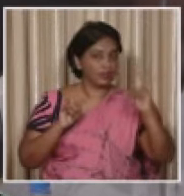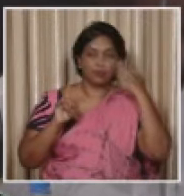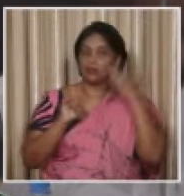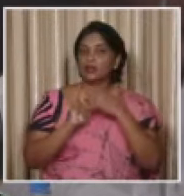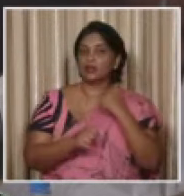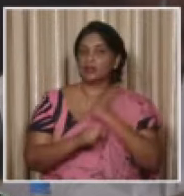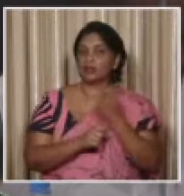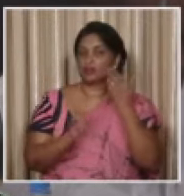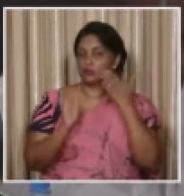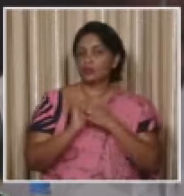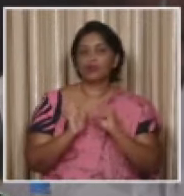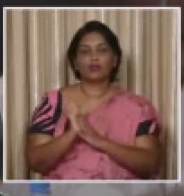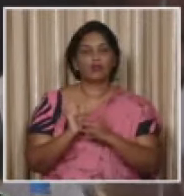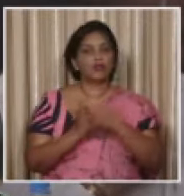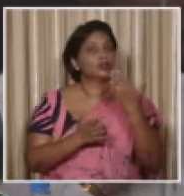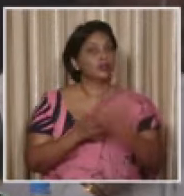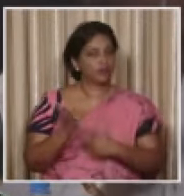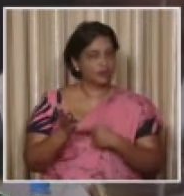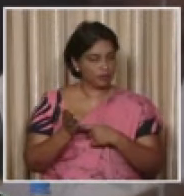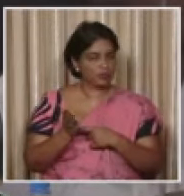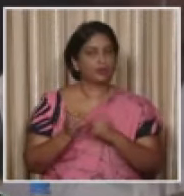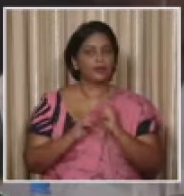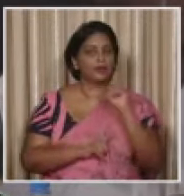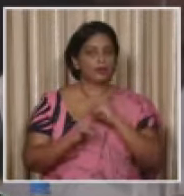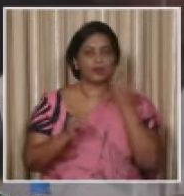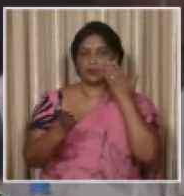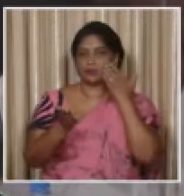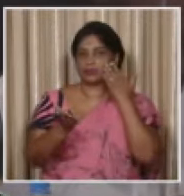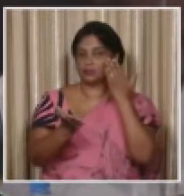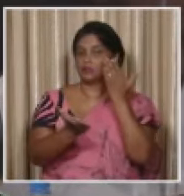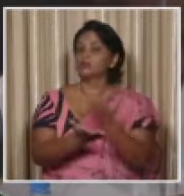රජයේ මුදල් පිළිබඳ කාර්ක සභාවේ වාර්තාව පාර්ලිමේන්තුවේ ඉදිරිපත්